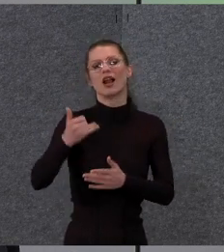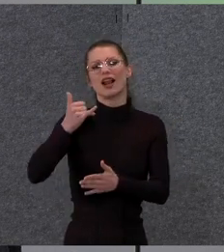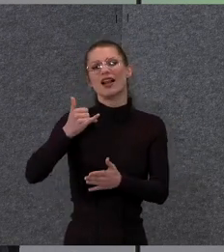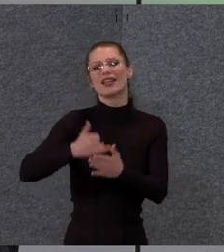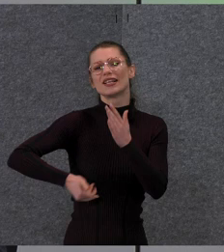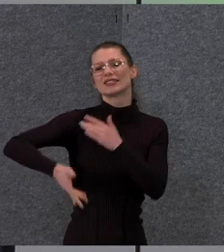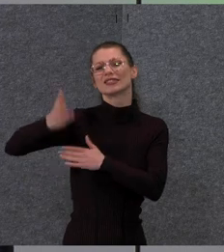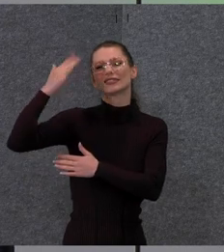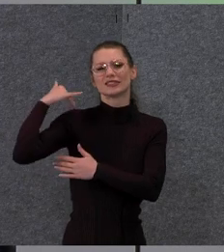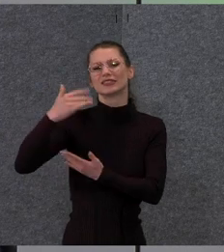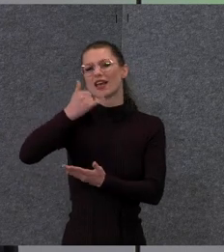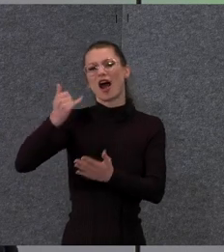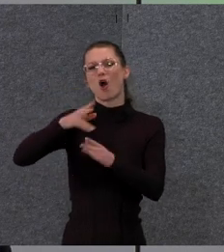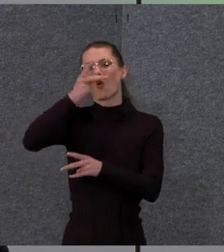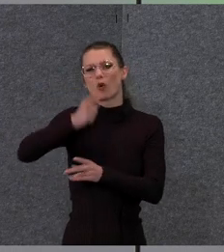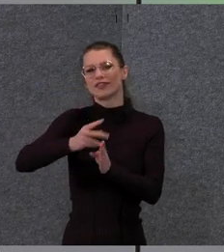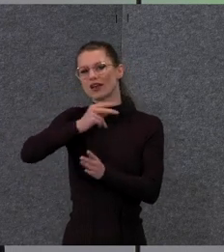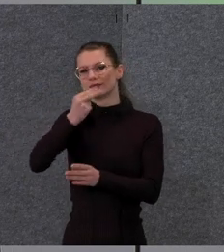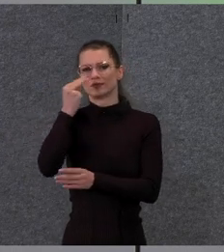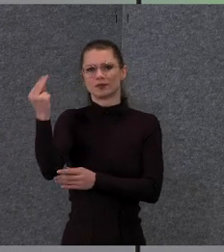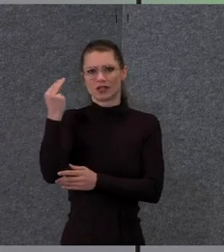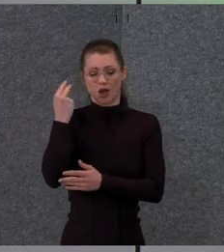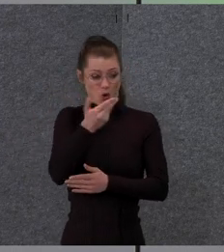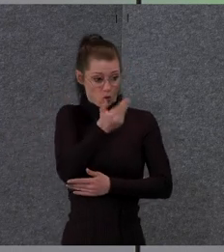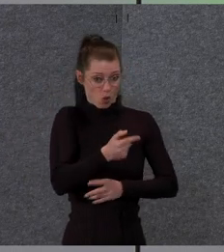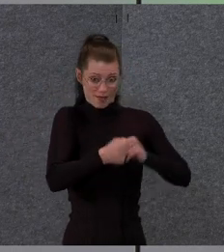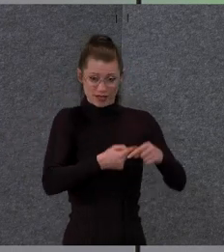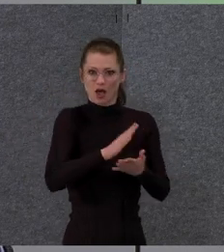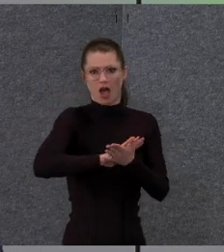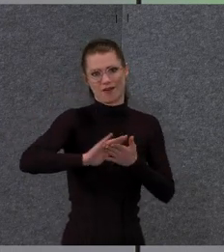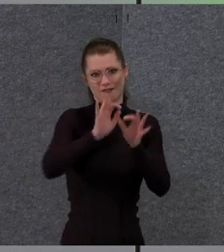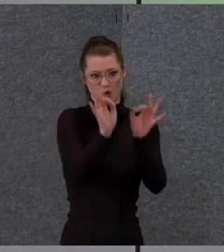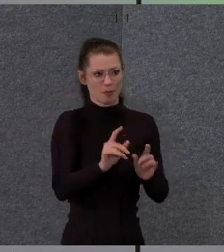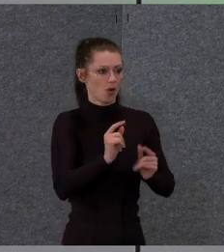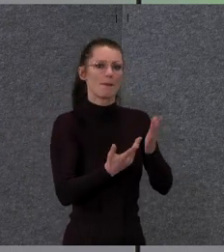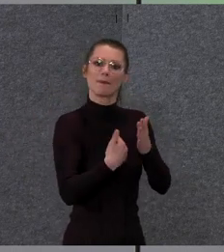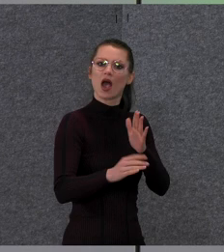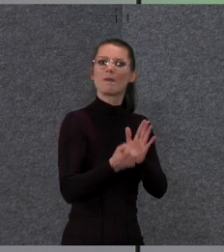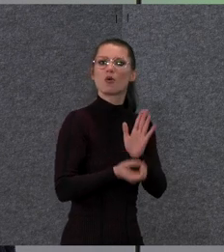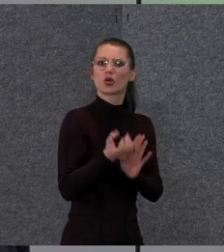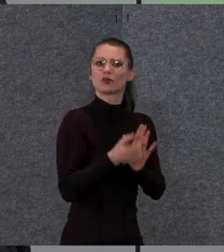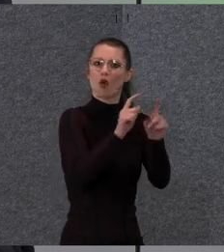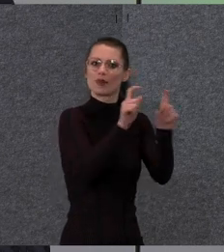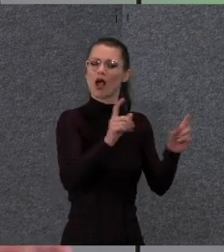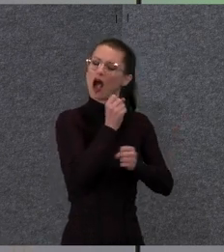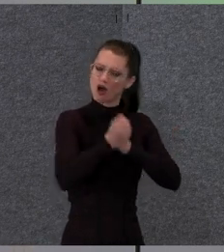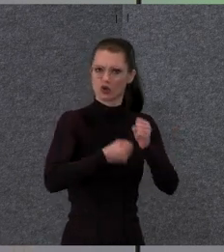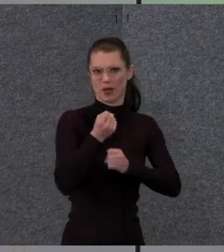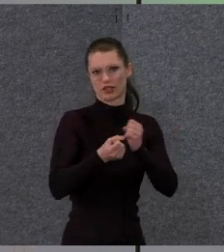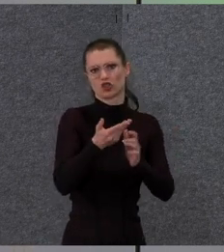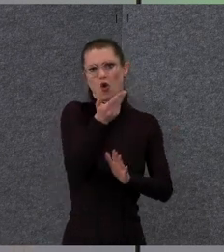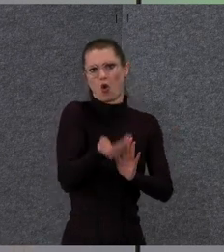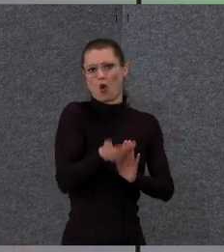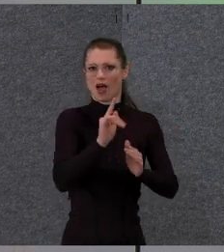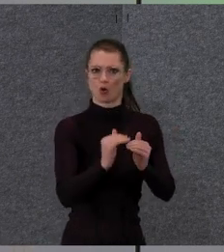Jahrhundert zurückschauen, da galt, was die Lohnentwicklung anbelangte, eine ganz einfache Formel. Mehr Produktivität in den Unternehmen führte automatisch zu höheren